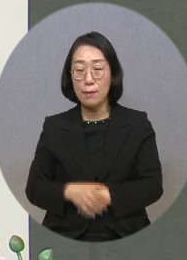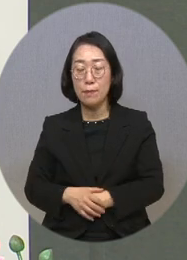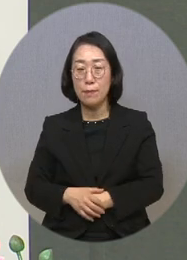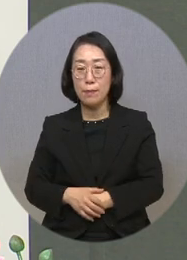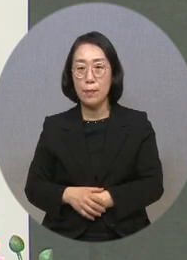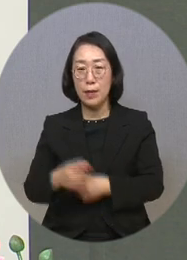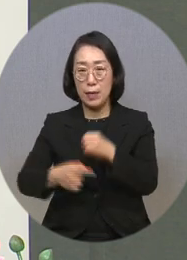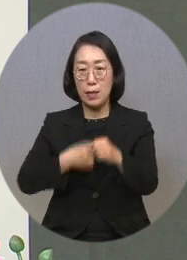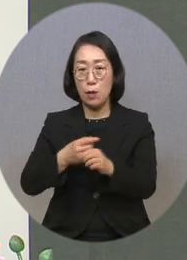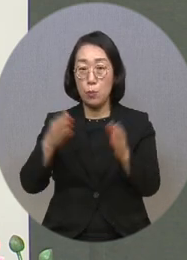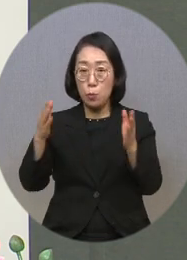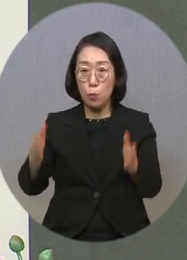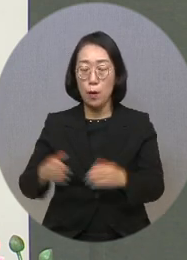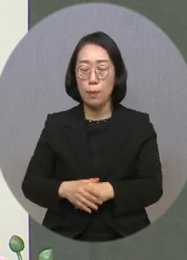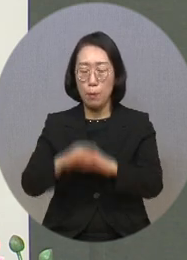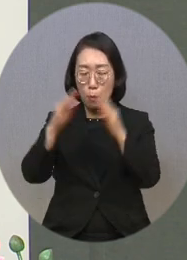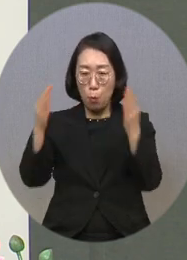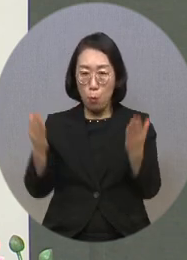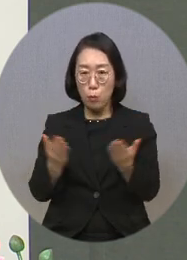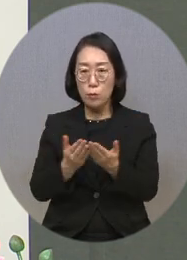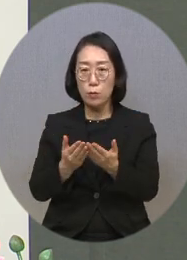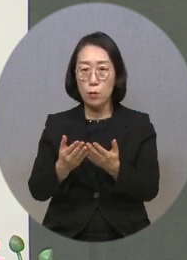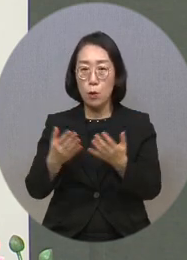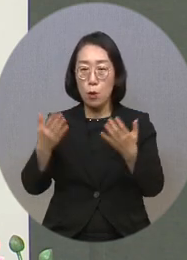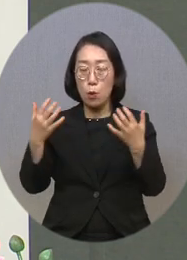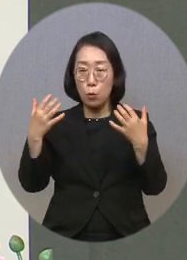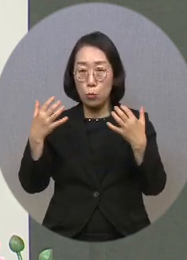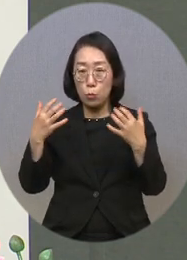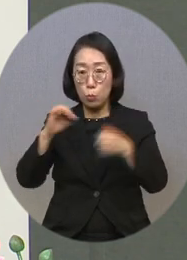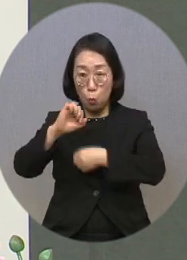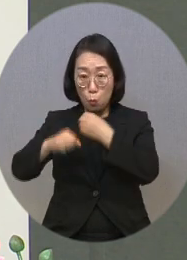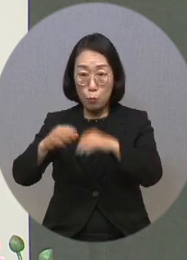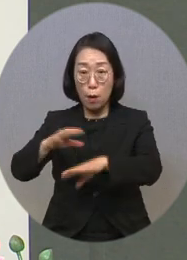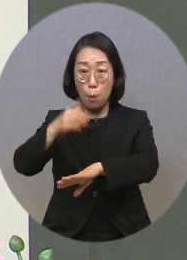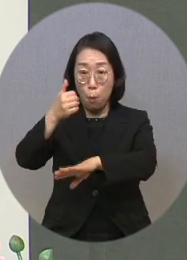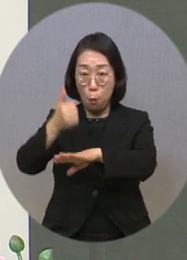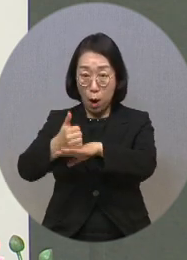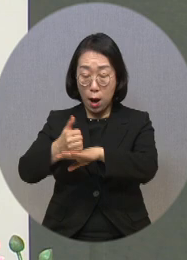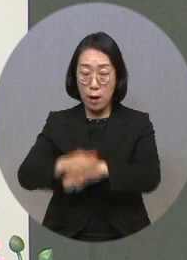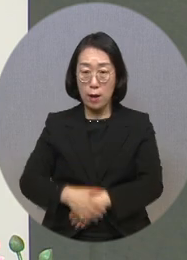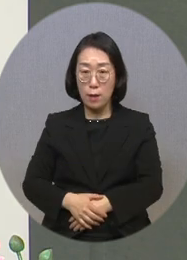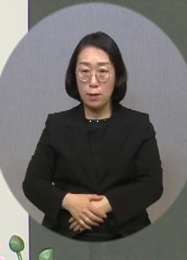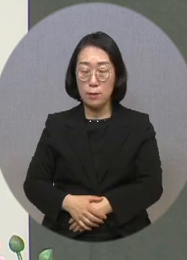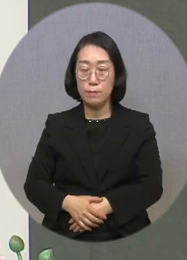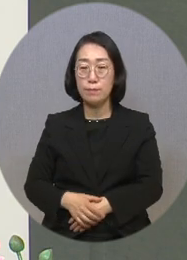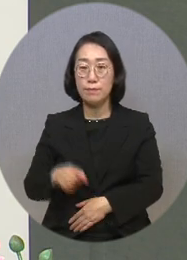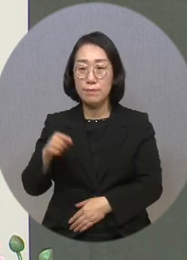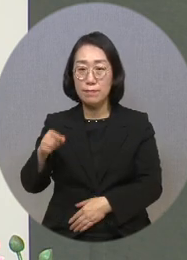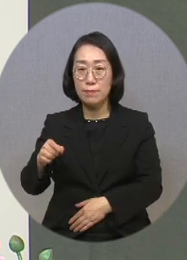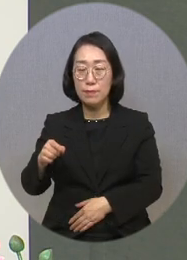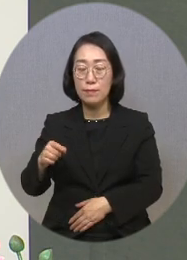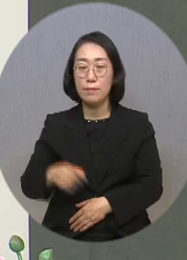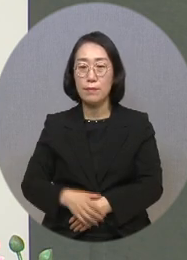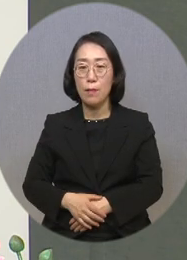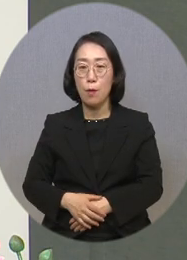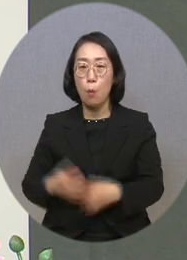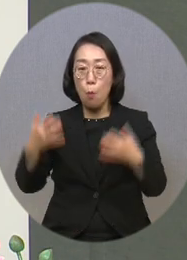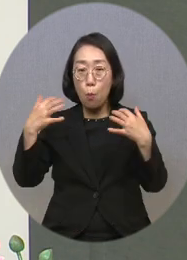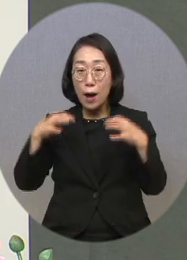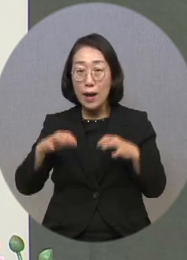모든 분들이 동물의 왕인 호랑이 띠를 굉장히 선호하는 것 같습니다. 그런데